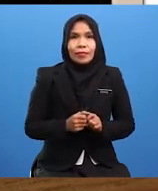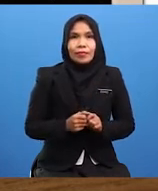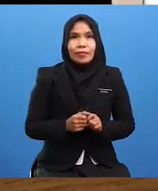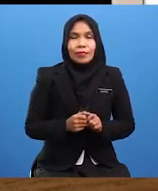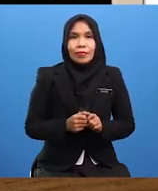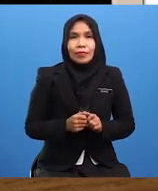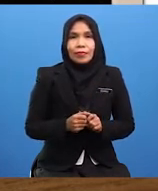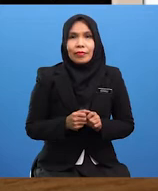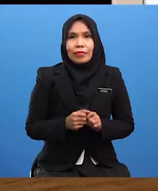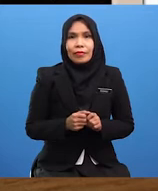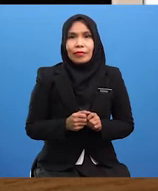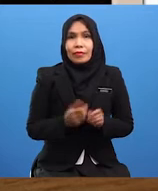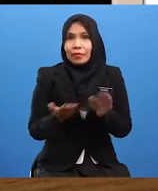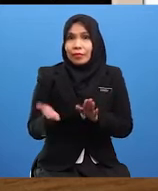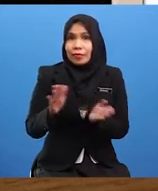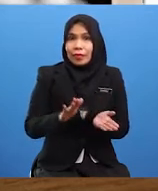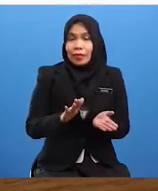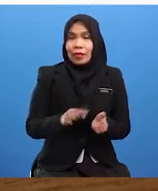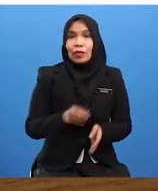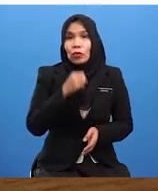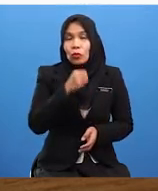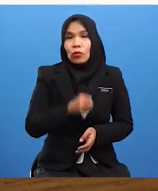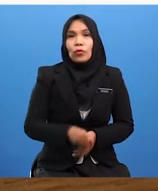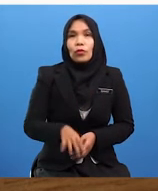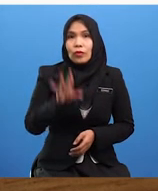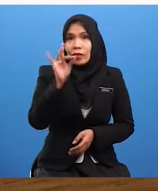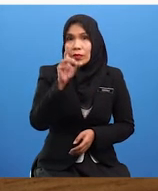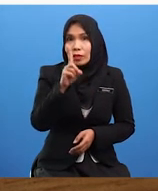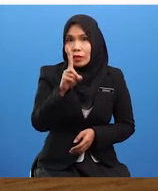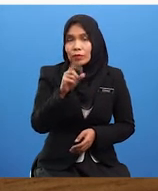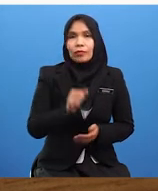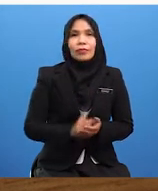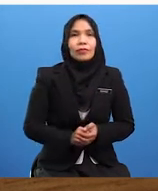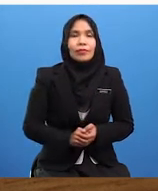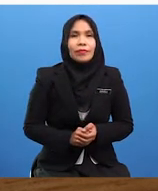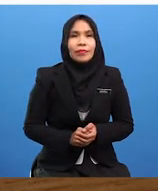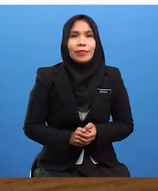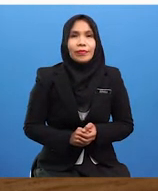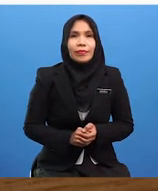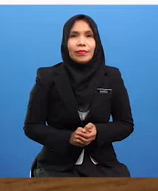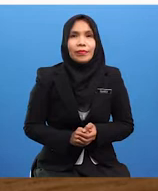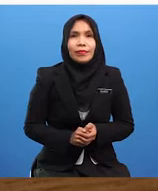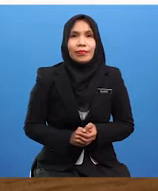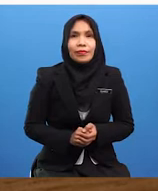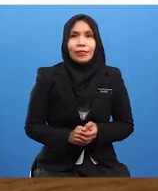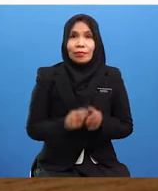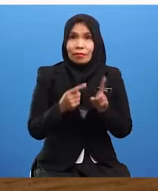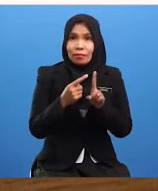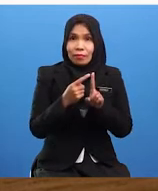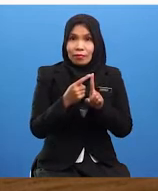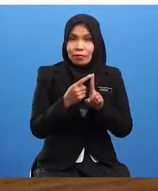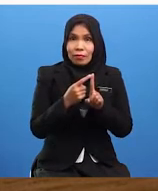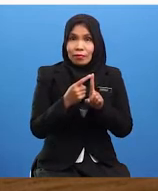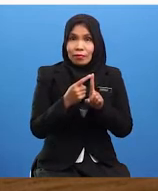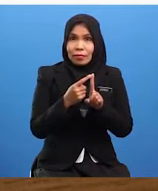usia 81 tahun. Antara karya cetakan Edvard Munch ialah The Scream,